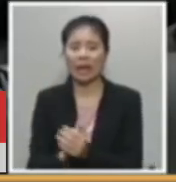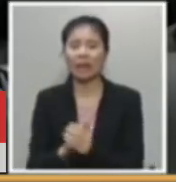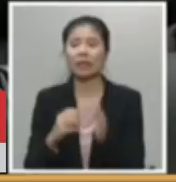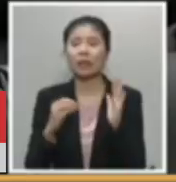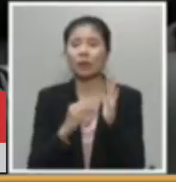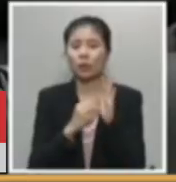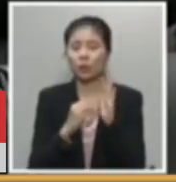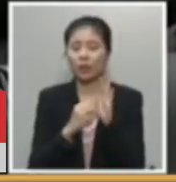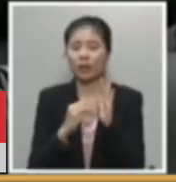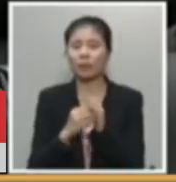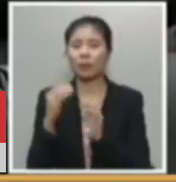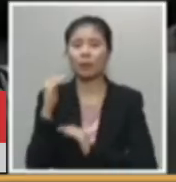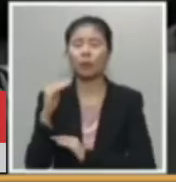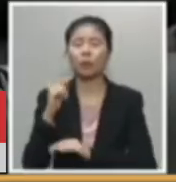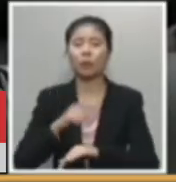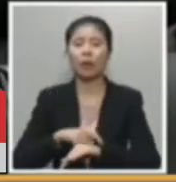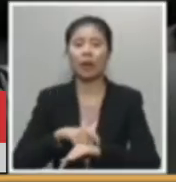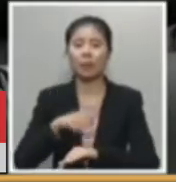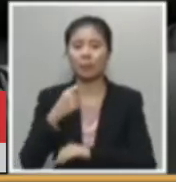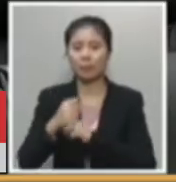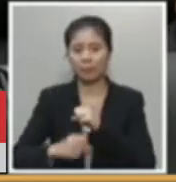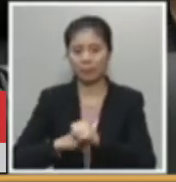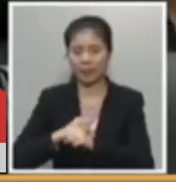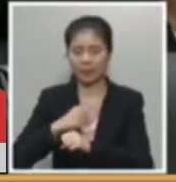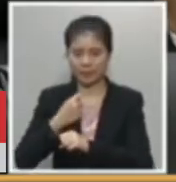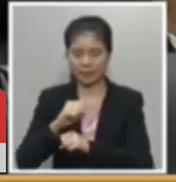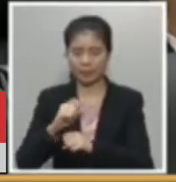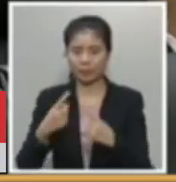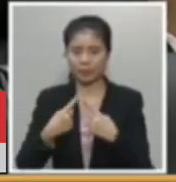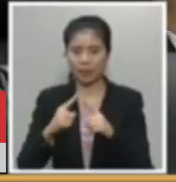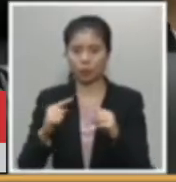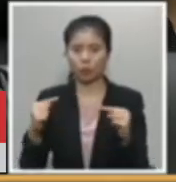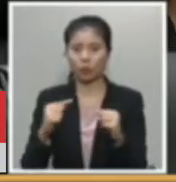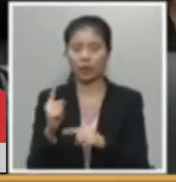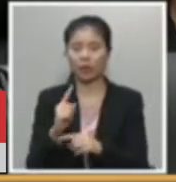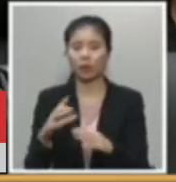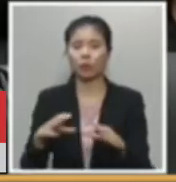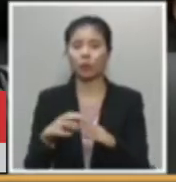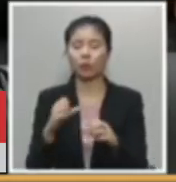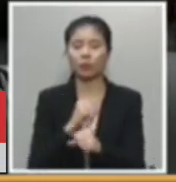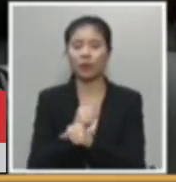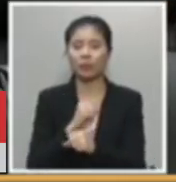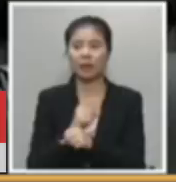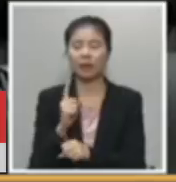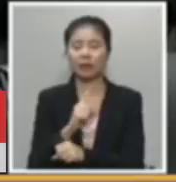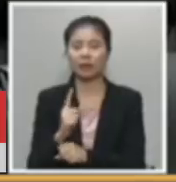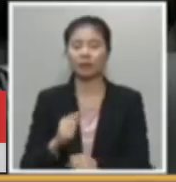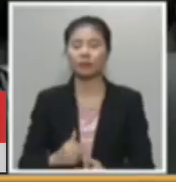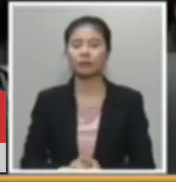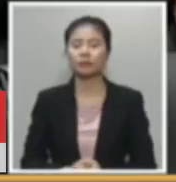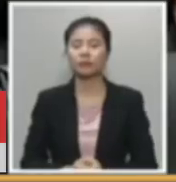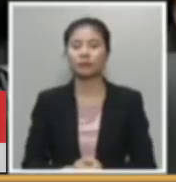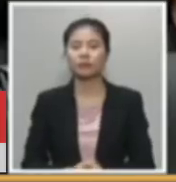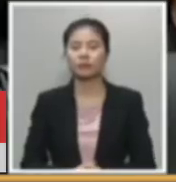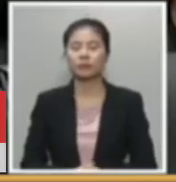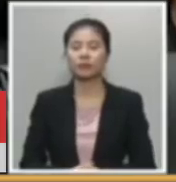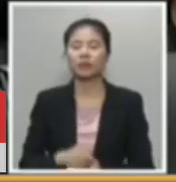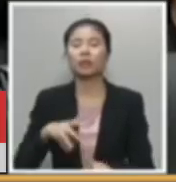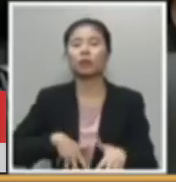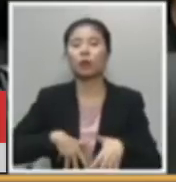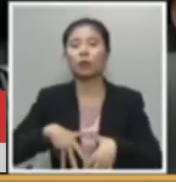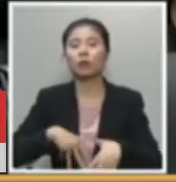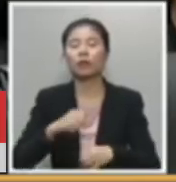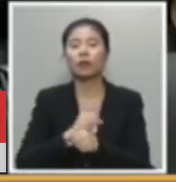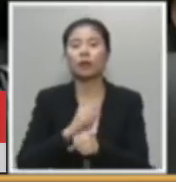10ปีอันเดิมสำนักเดียวกันนะครับบอกว่าหน่วยงานเนี่ยนะครับจะเป็นส่วนท้องถิ่นที่ไหนก็